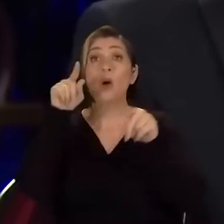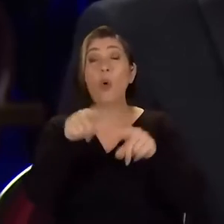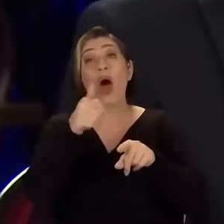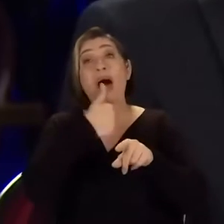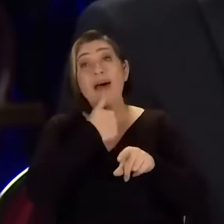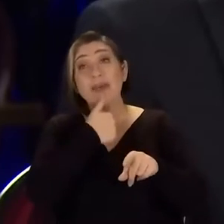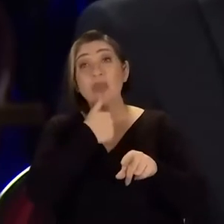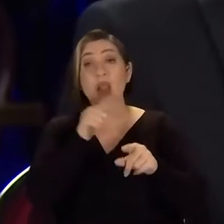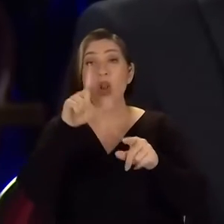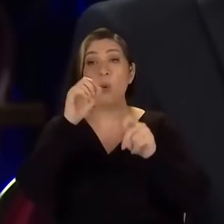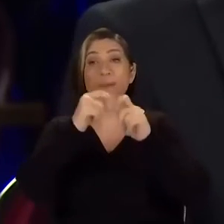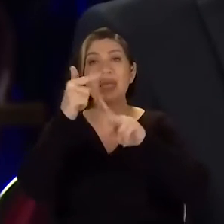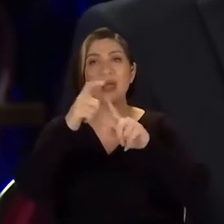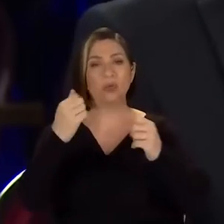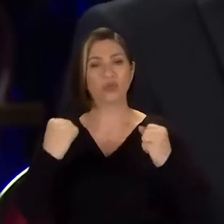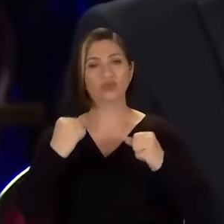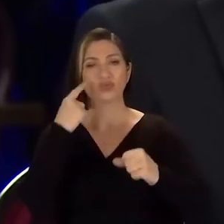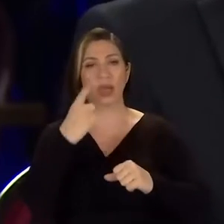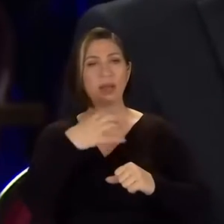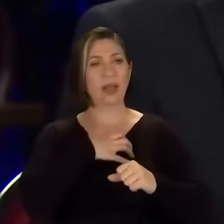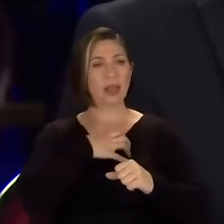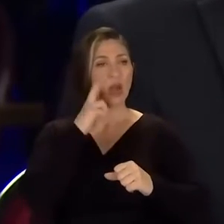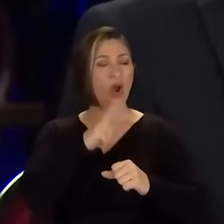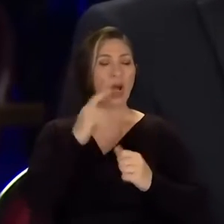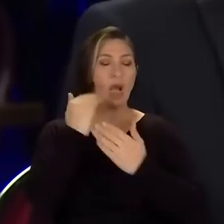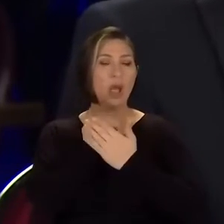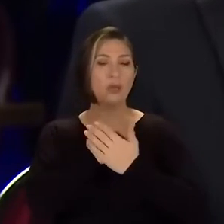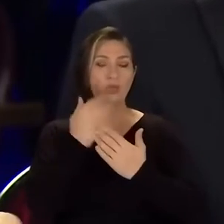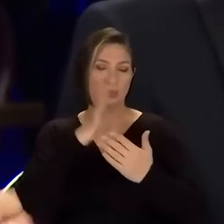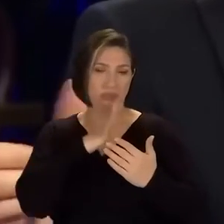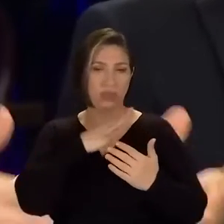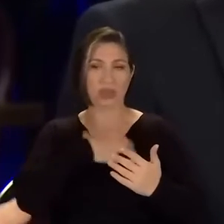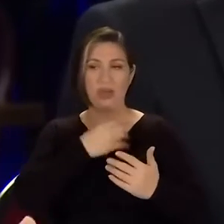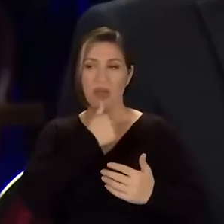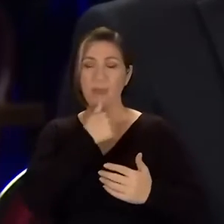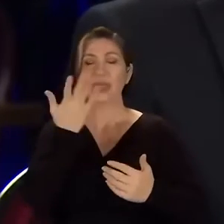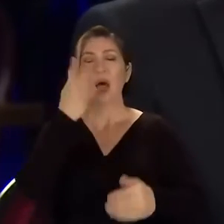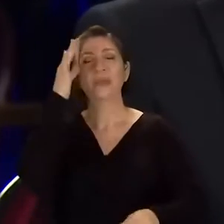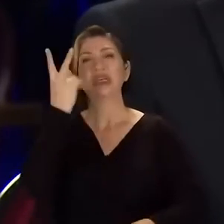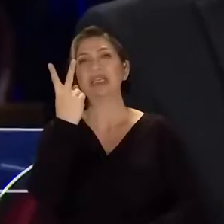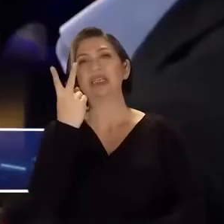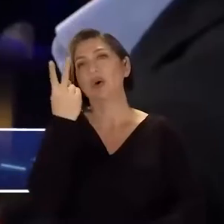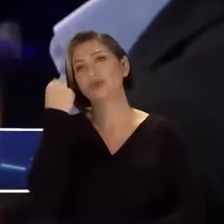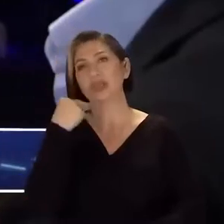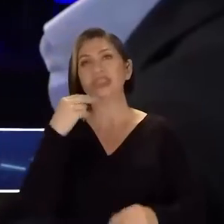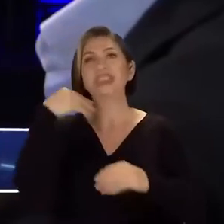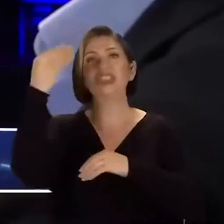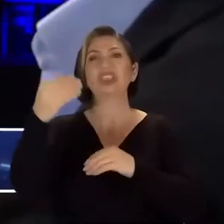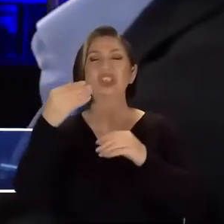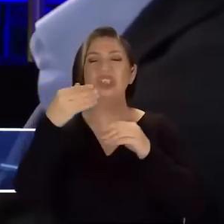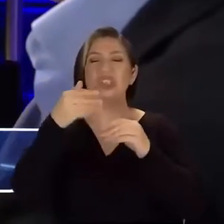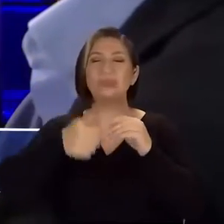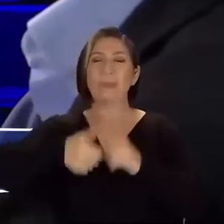adamlar da lobi kuvvetlerinden dolayı kendilerine yönelik kanunlar, kendi adamlarını. Mesela Amerika'nın iki önceki Dışişleri Bakanı kimdi?